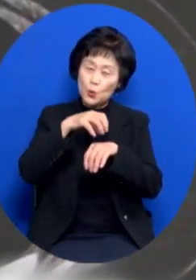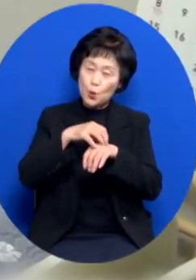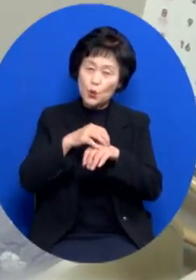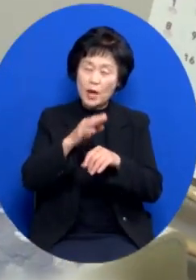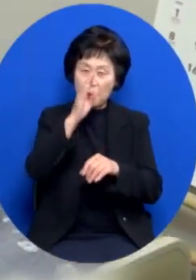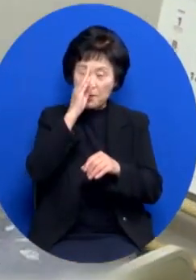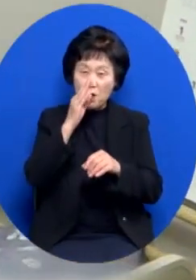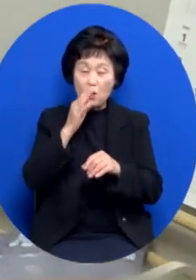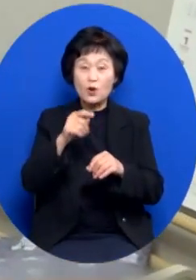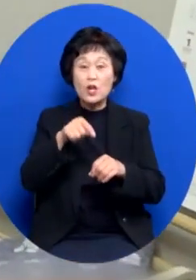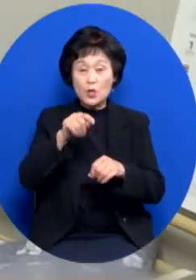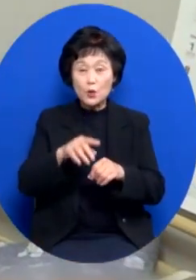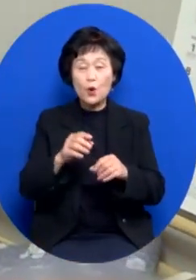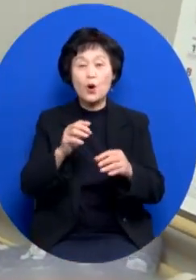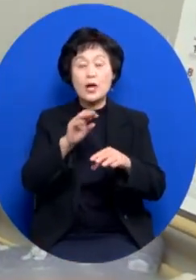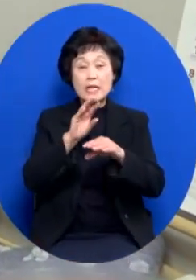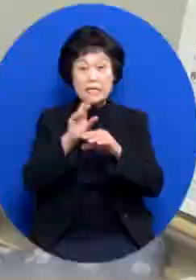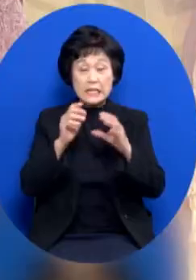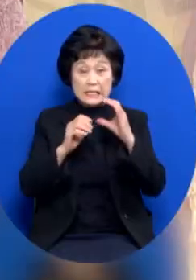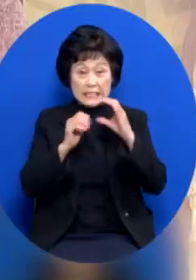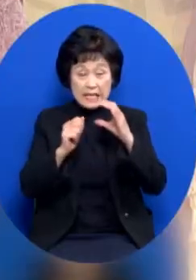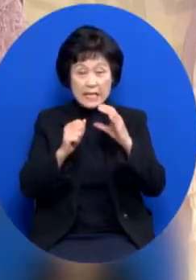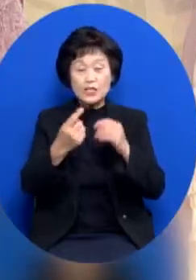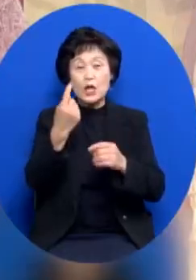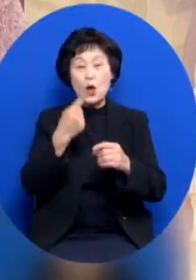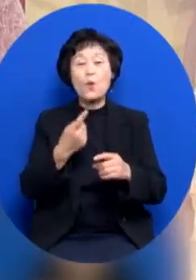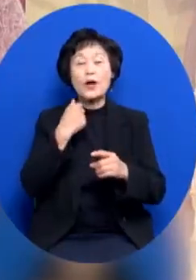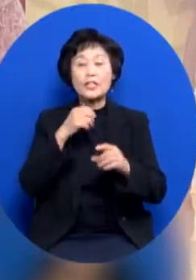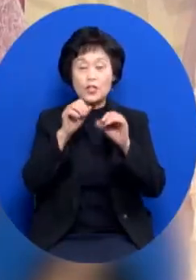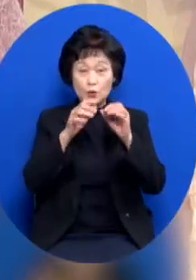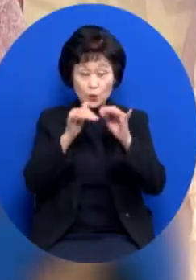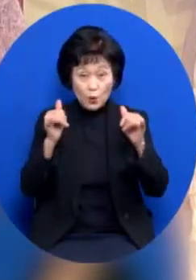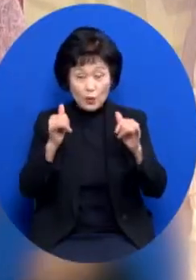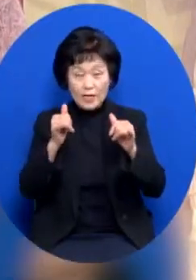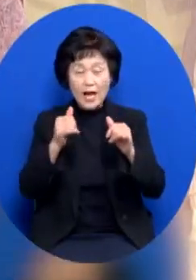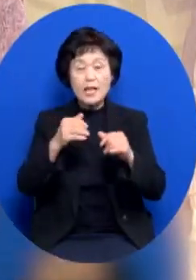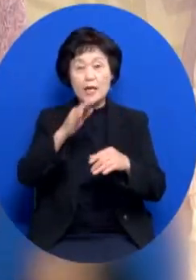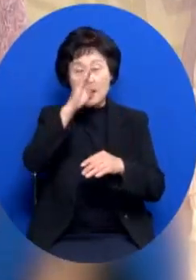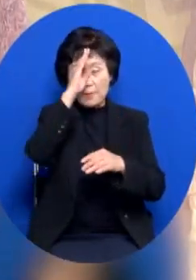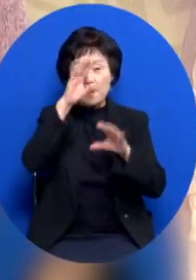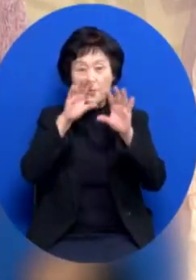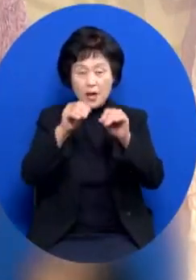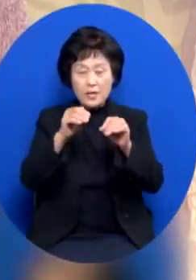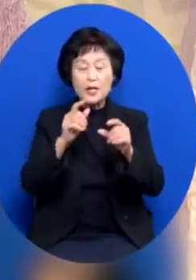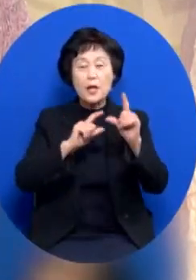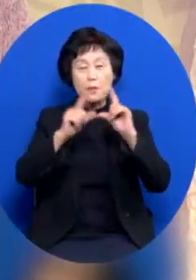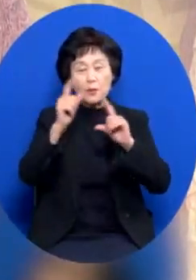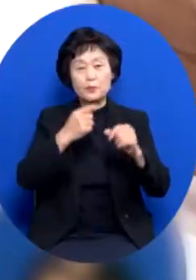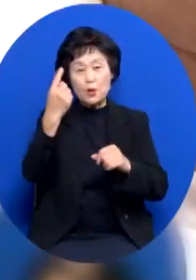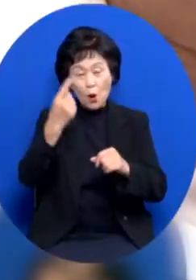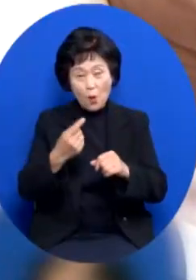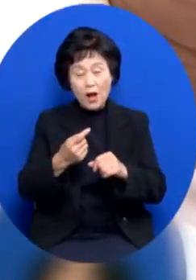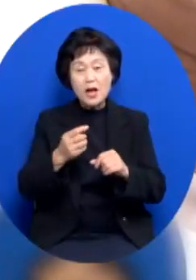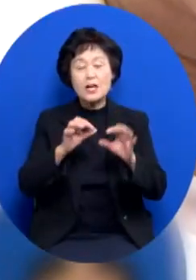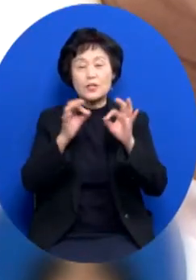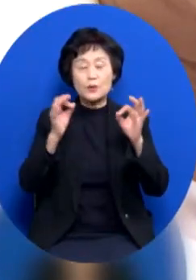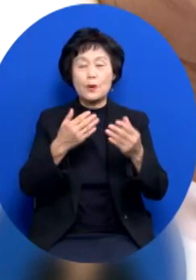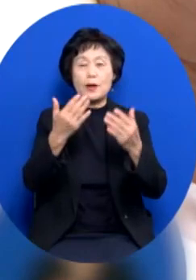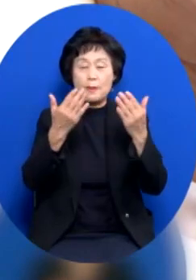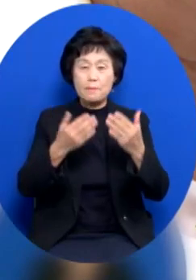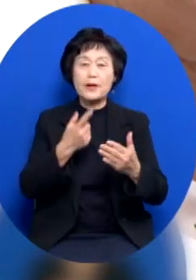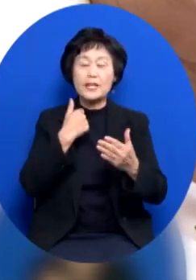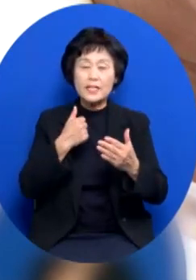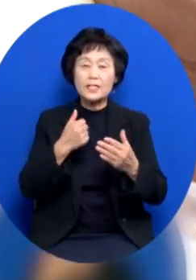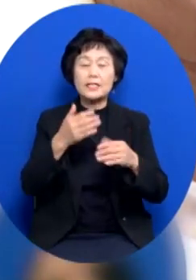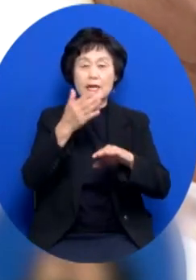여기에 출연했던 윤현숙 선교사 등이 완치된 모습으로 현장을 찾아 CTS를 통해 받았던 기도와 후원에 대한